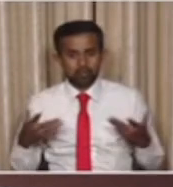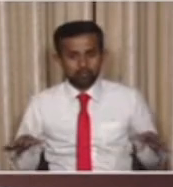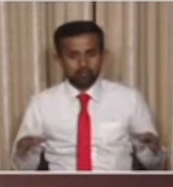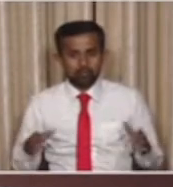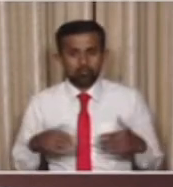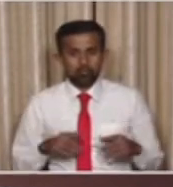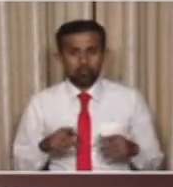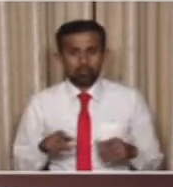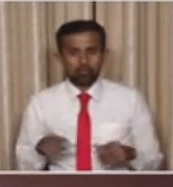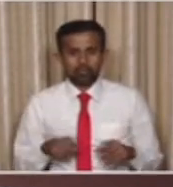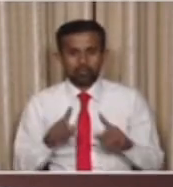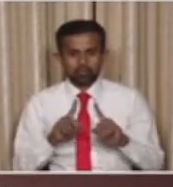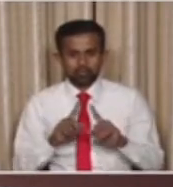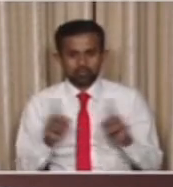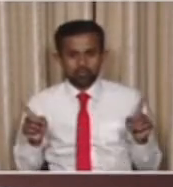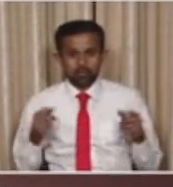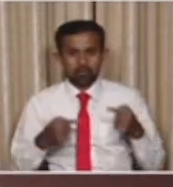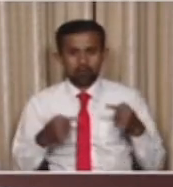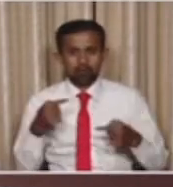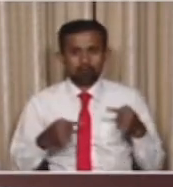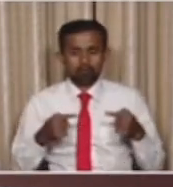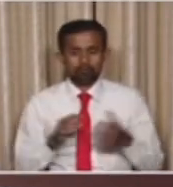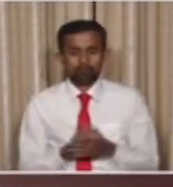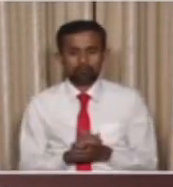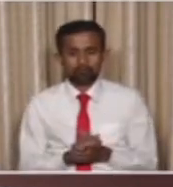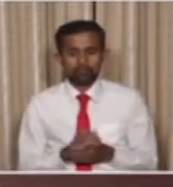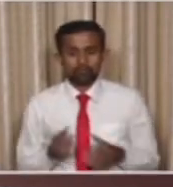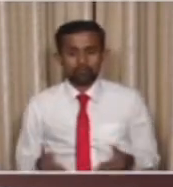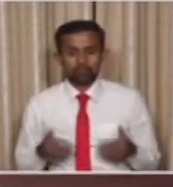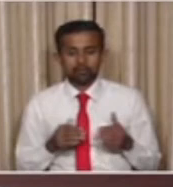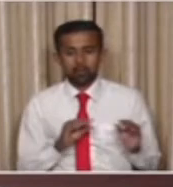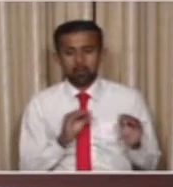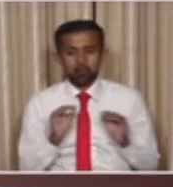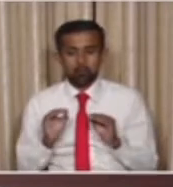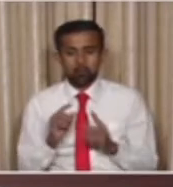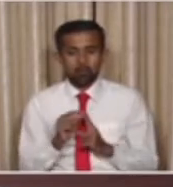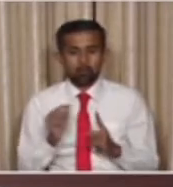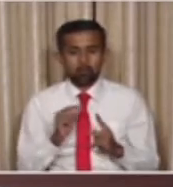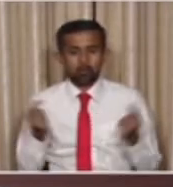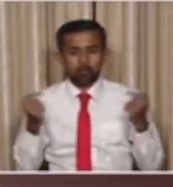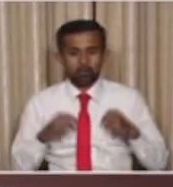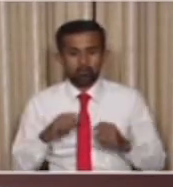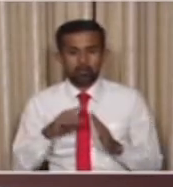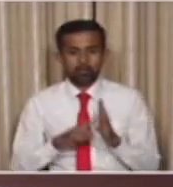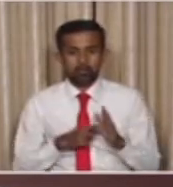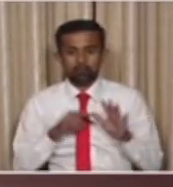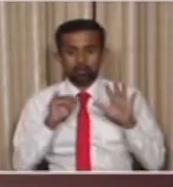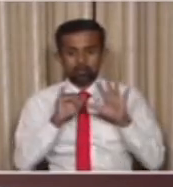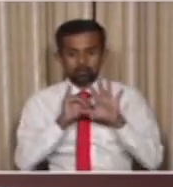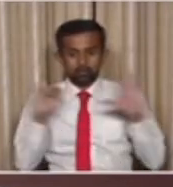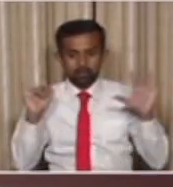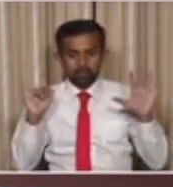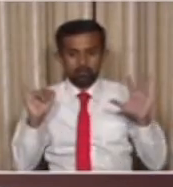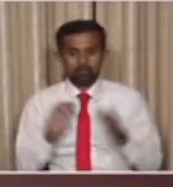තව දින 10කට වගේ ආසන්න කාලයක් තමයි විවාදේ තිබෙන්නේ. හැබැයි දැන් මොකද වෙන්නේ? ඊට පස්සේ නැවත පාර්ලිමේන්තුව කැඳවන්නේ ජනවාරි 16.